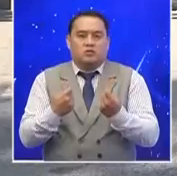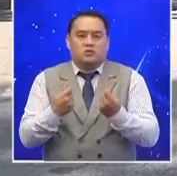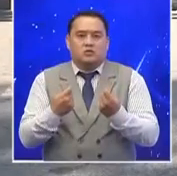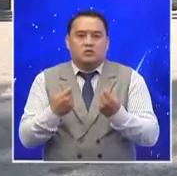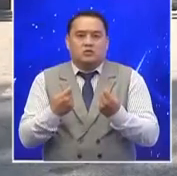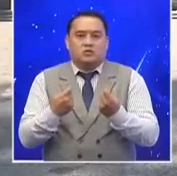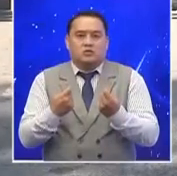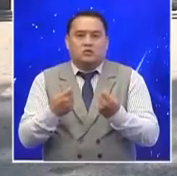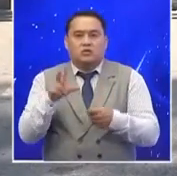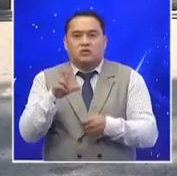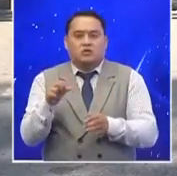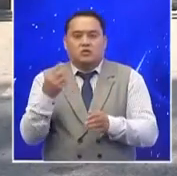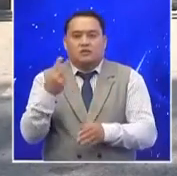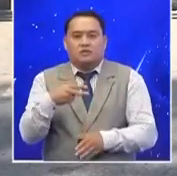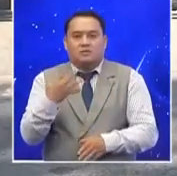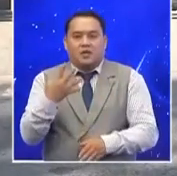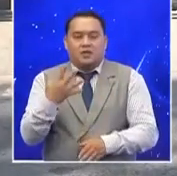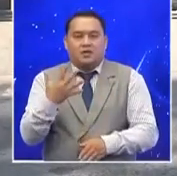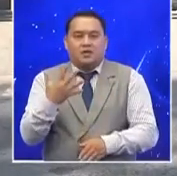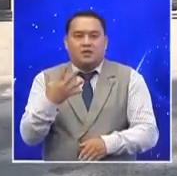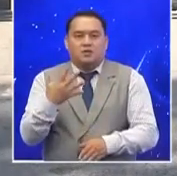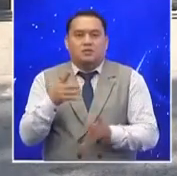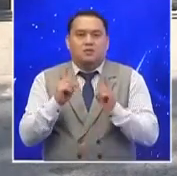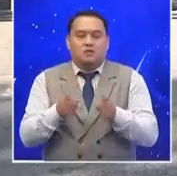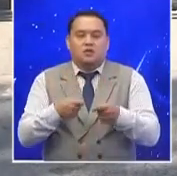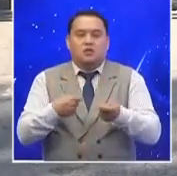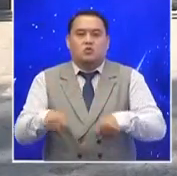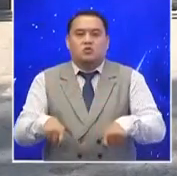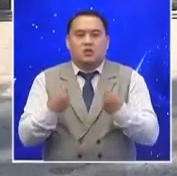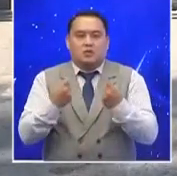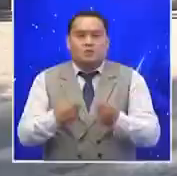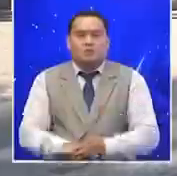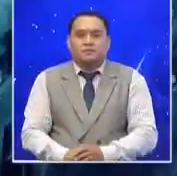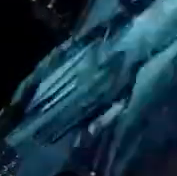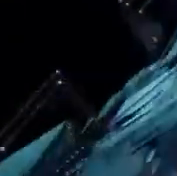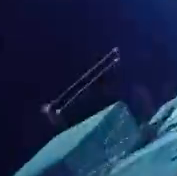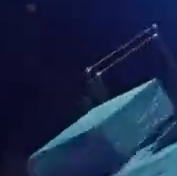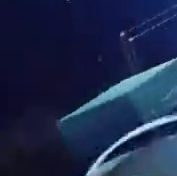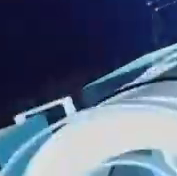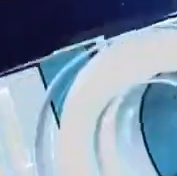статьи 425, части 1, согласно административному кодексу.